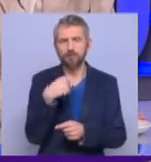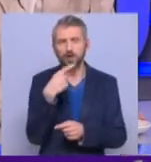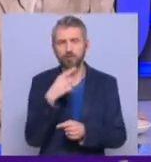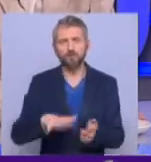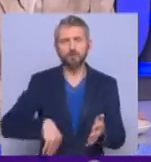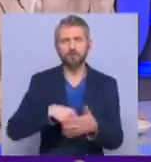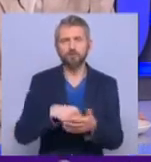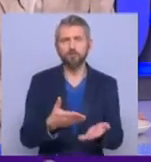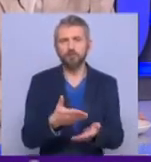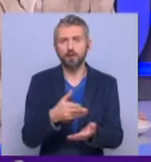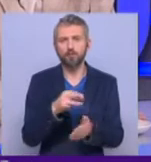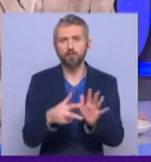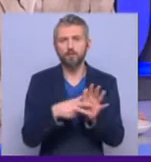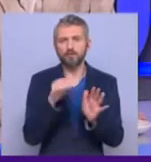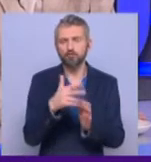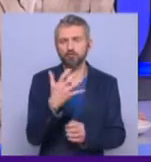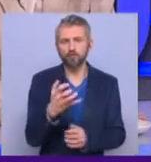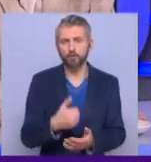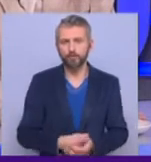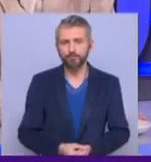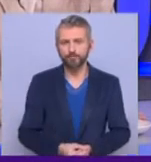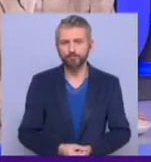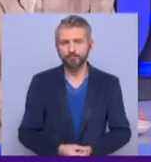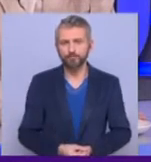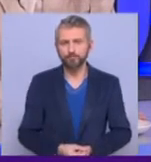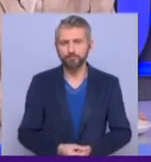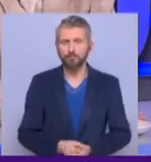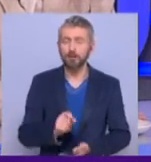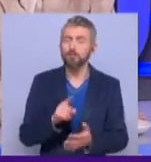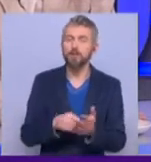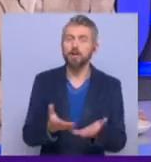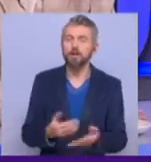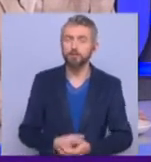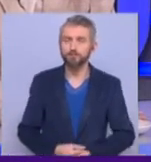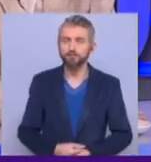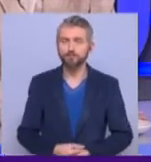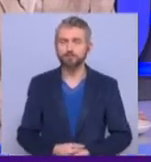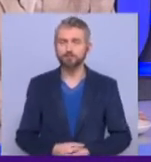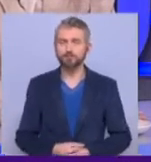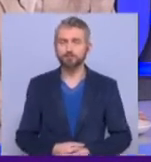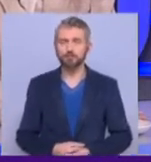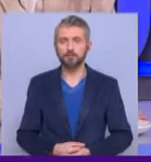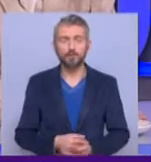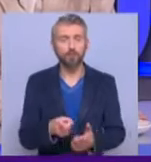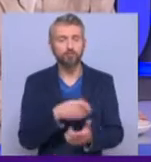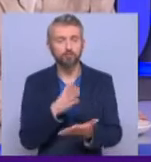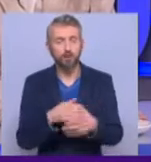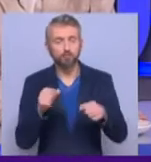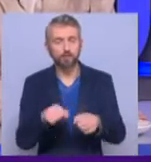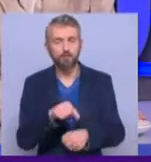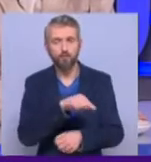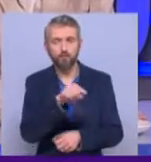власний рахунок по 8,5 тисяч. Питання. Що відбувається?